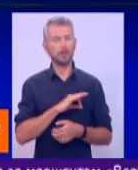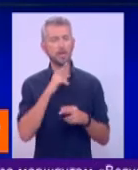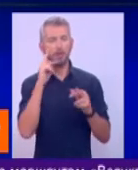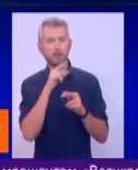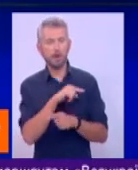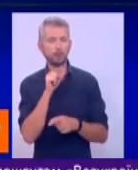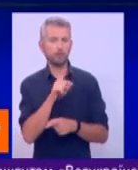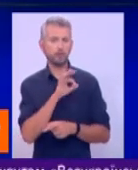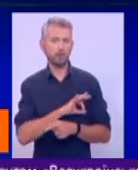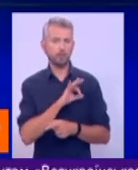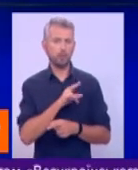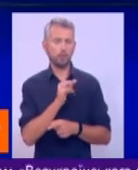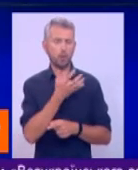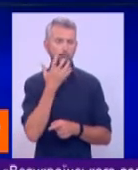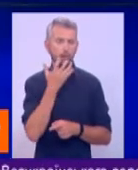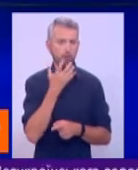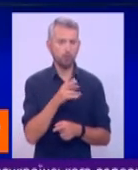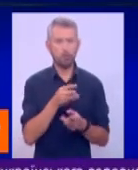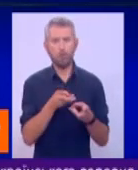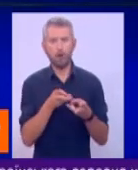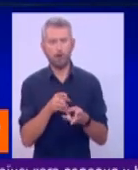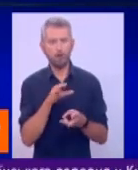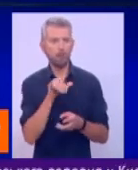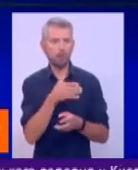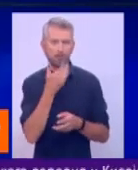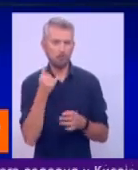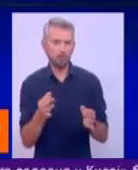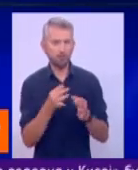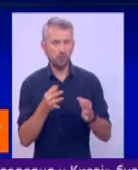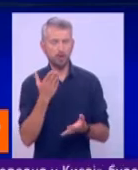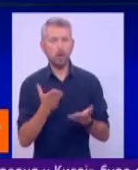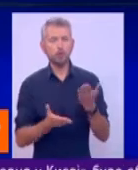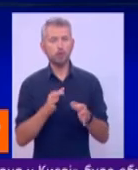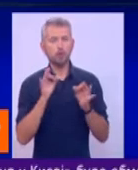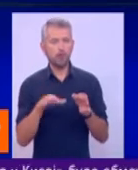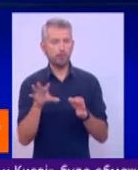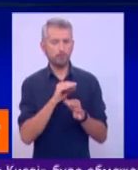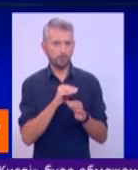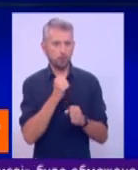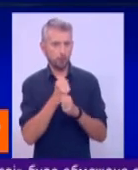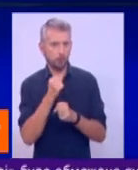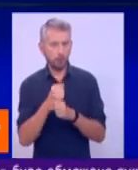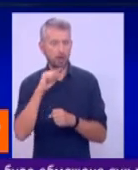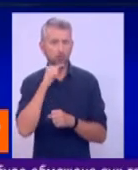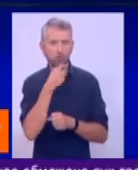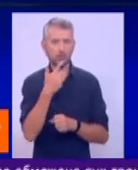неправильно, вони там використовуються по теплу, по опаленню, в них нема, да, нічого. Якщо правильно все виставити, економія